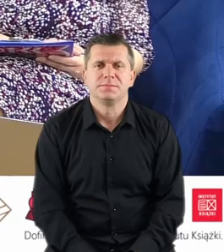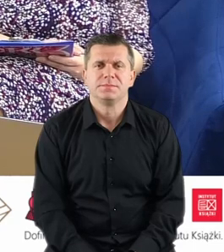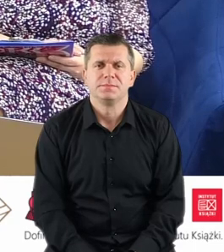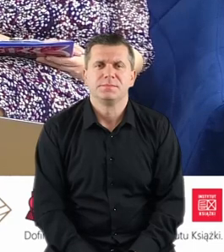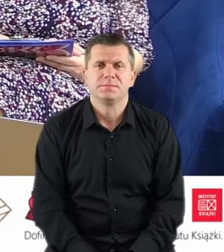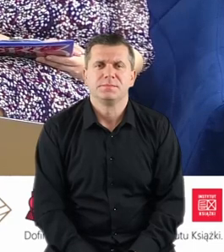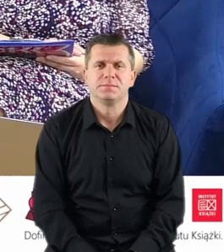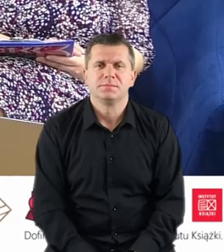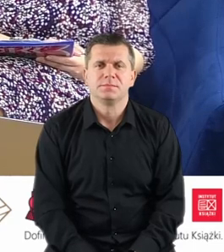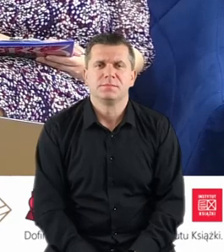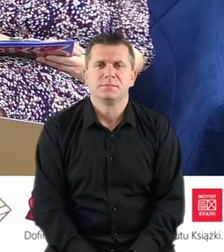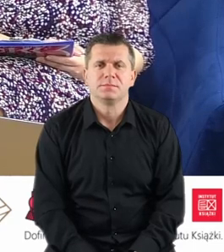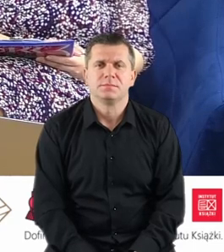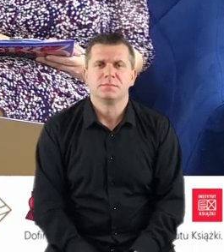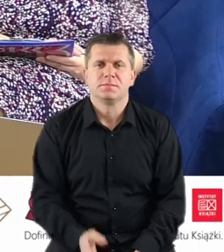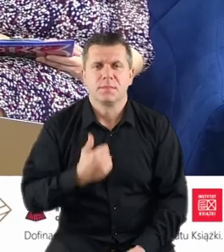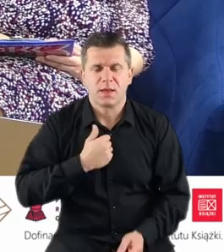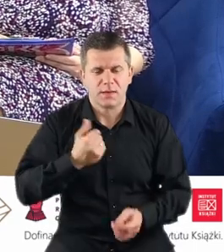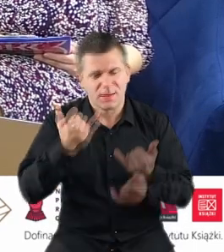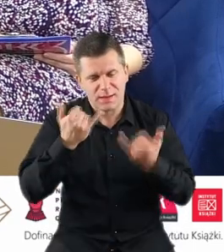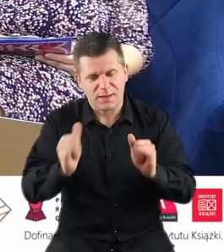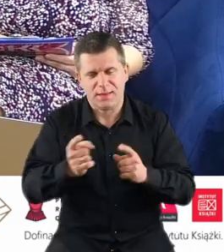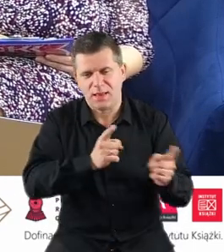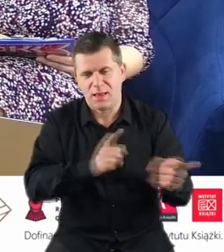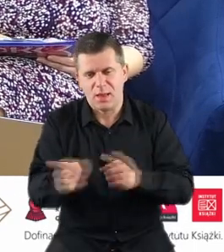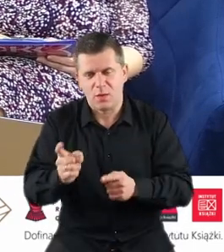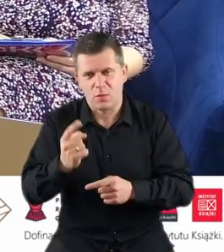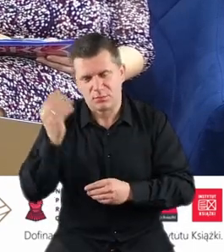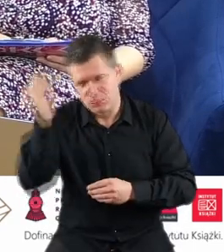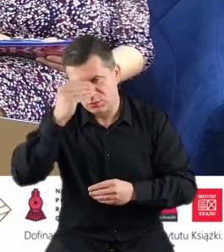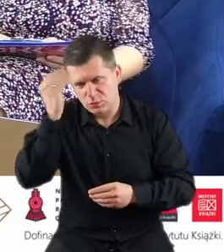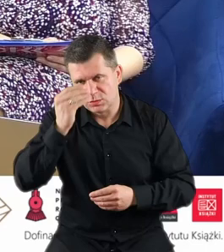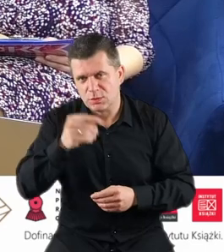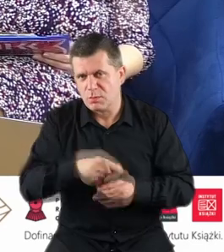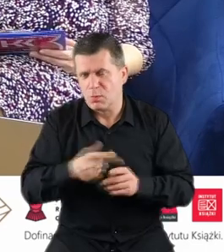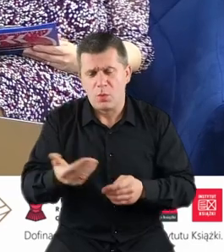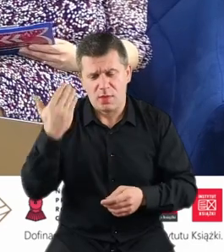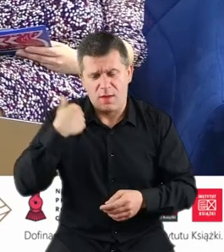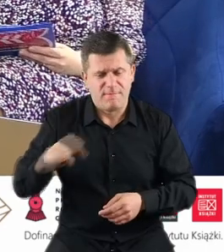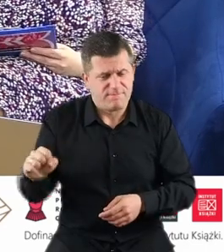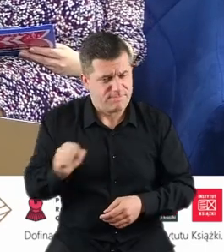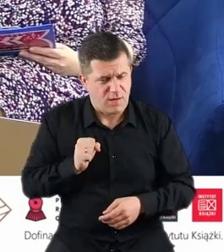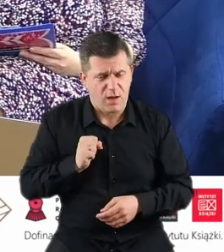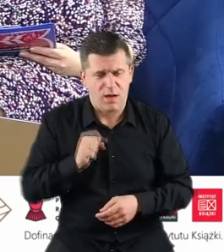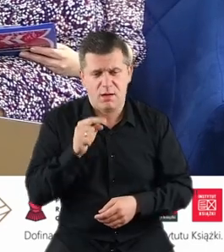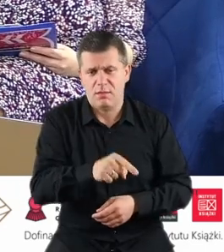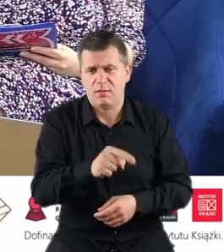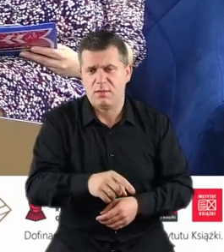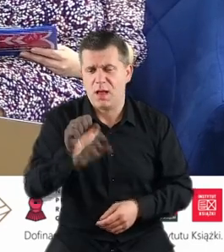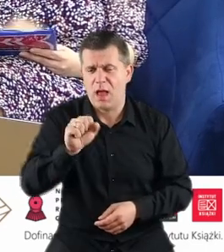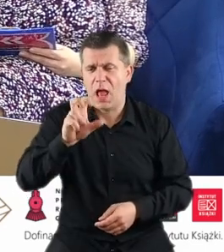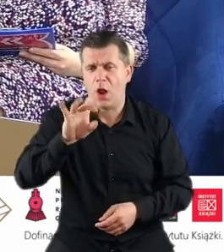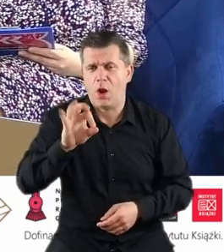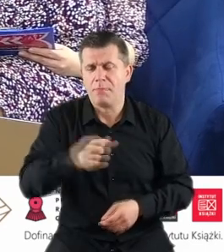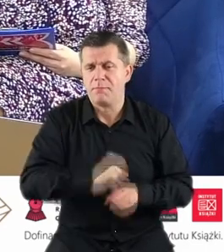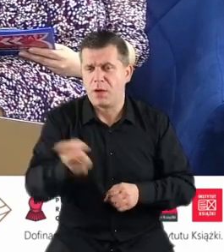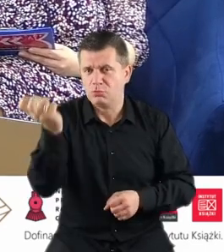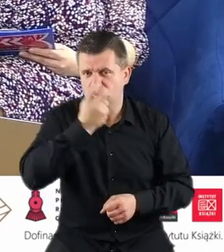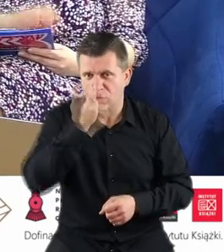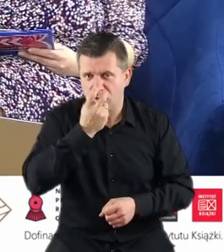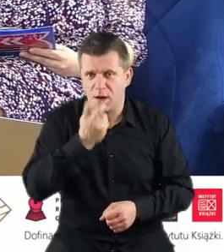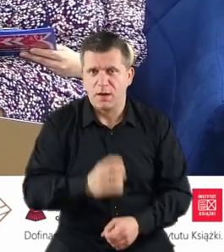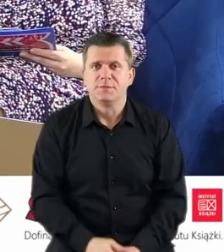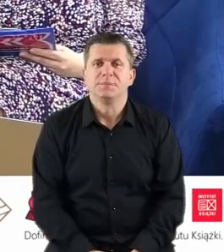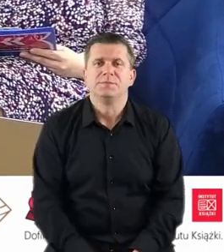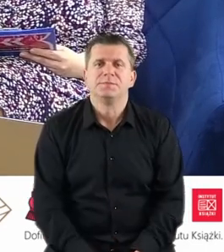bieżąco. Niewątpliwie, ale ja już się kształcę w innych zakresach. Znaczy, to była fantastyczna przygoda. Archeologia jest bardzo ciekawa. Lubię sobie